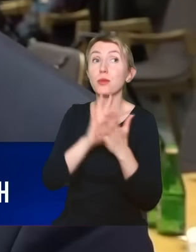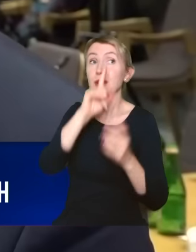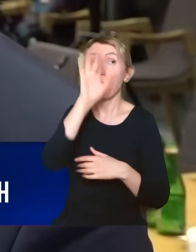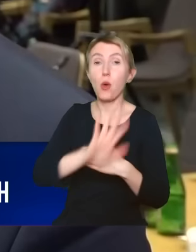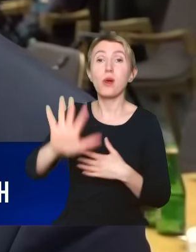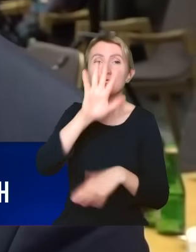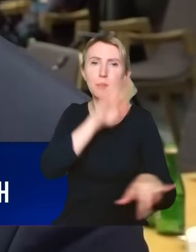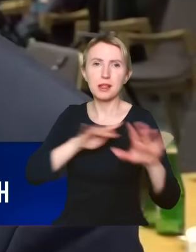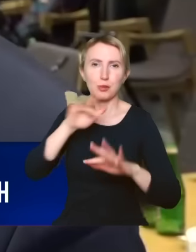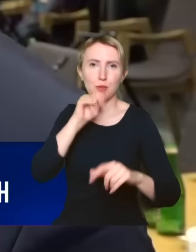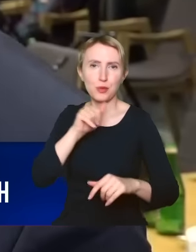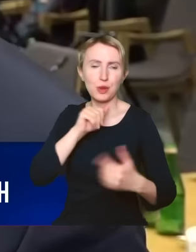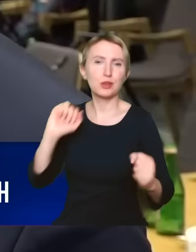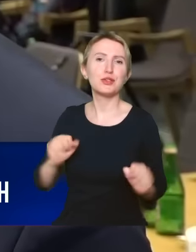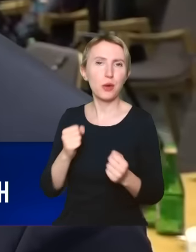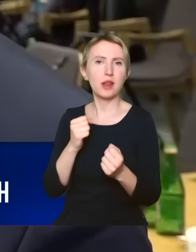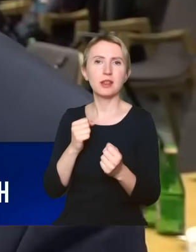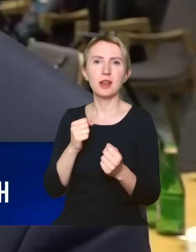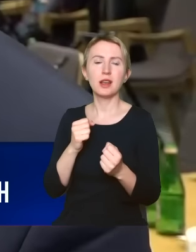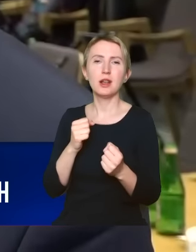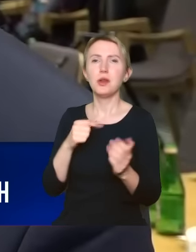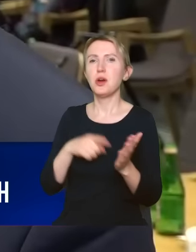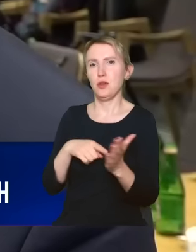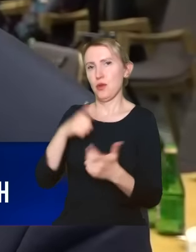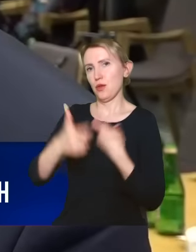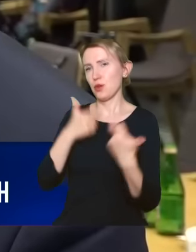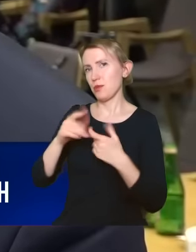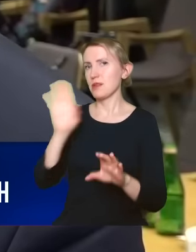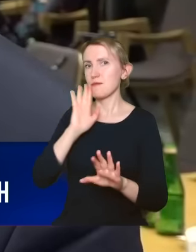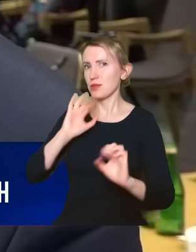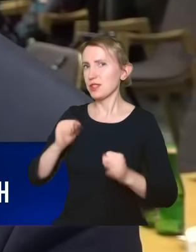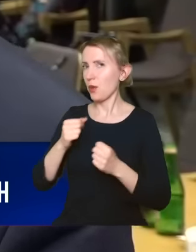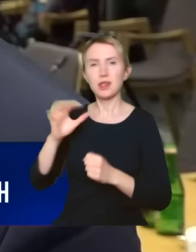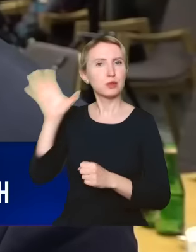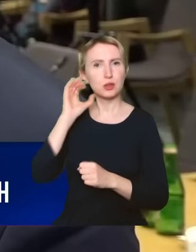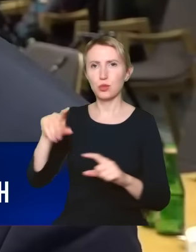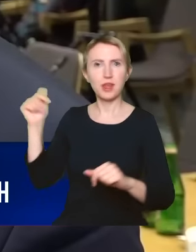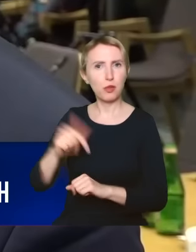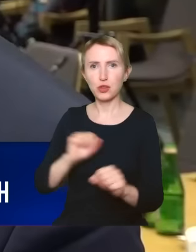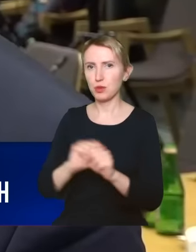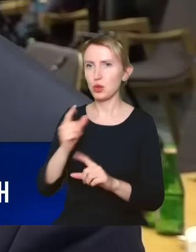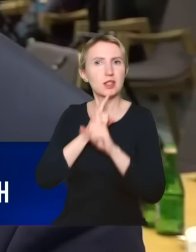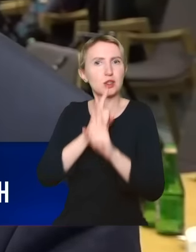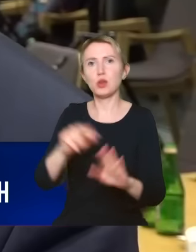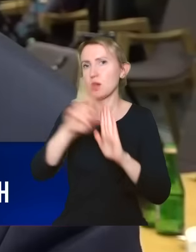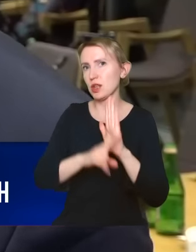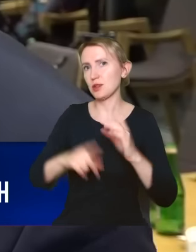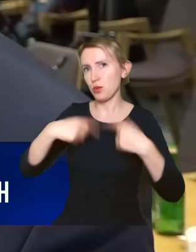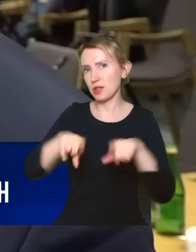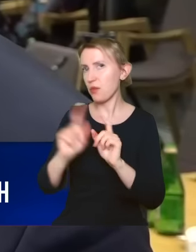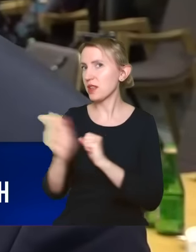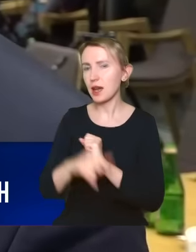jest działanie, które się absolutnie mieści w standardach prowadzenia tego typu czynności, jaką jest przesłuchanie. To jest niezgodne z kodeksem postępowania karnego. Nie